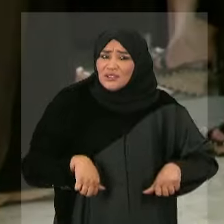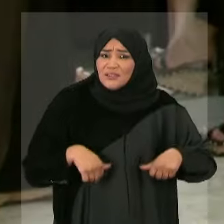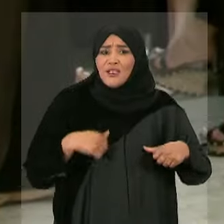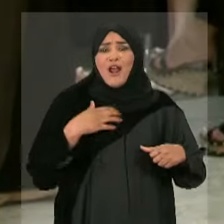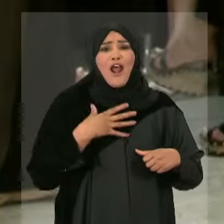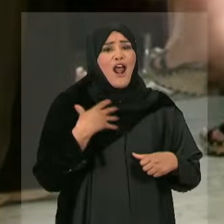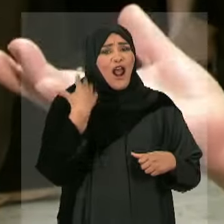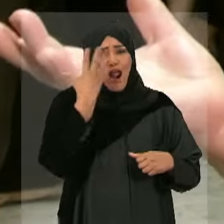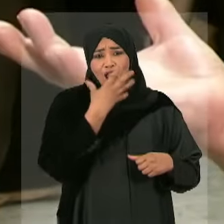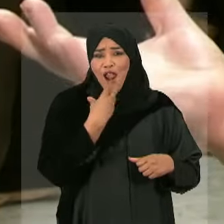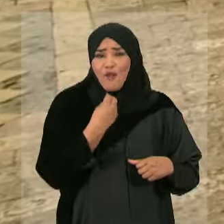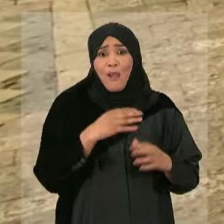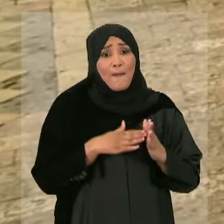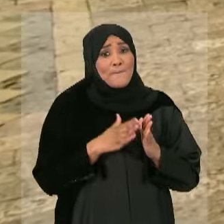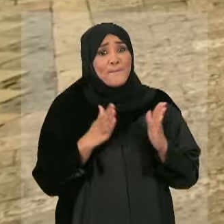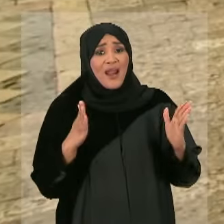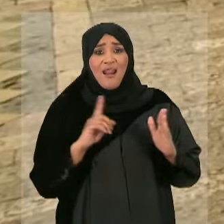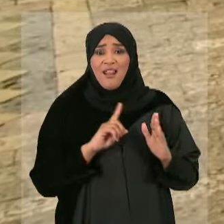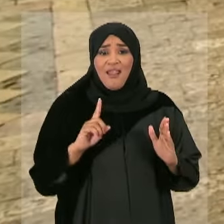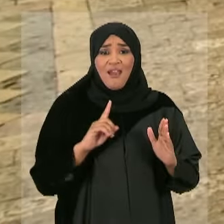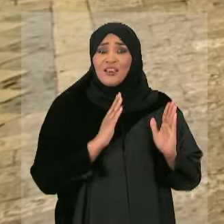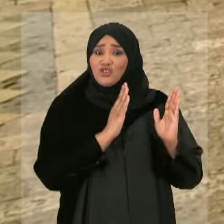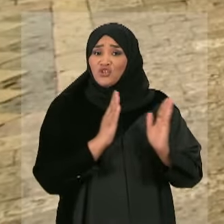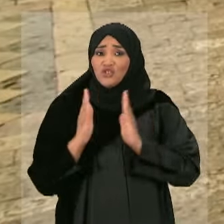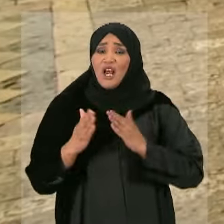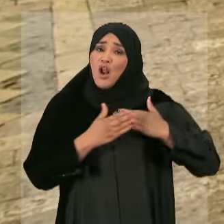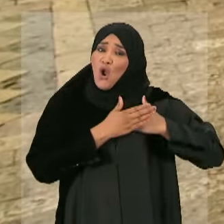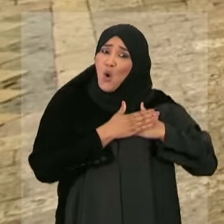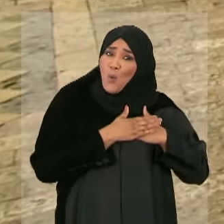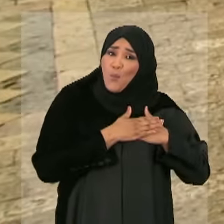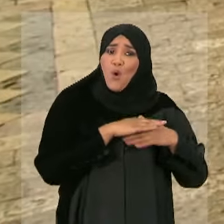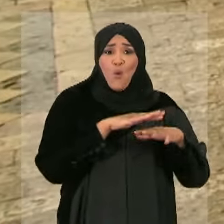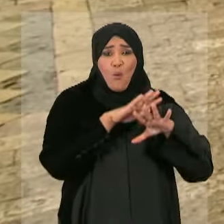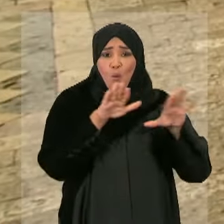بعض، ما يبعدوش عن بعض، يحبوا جارهم.